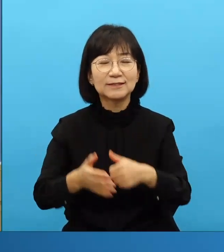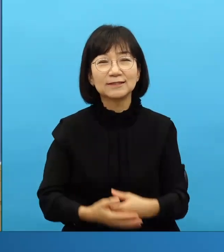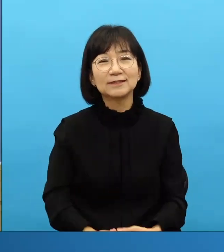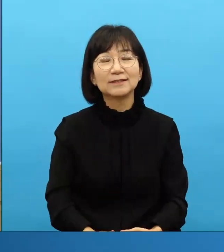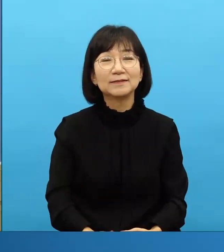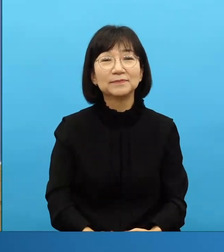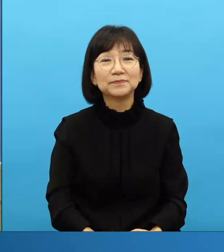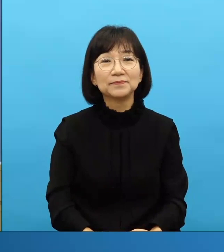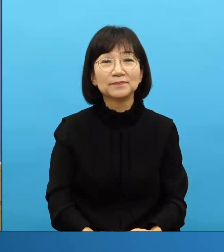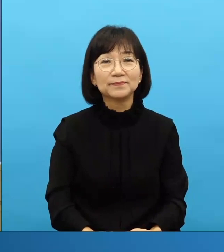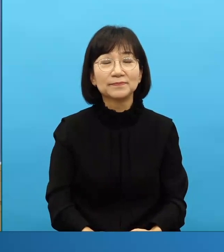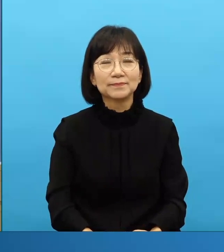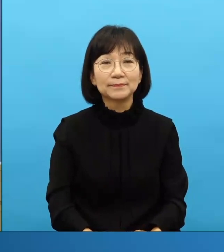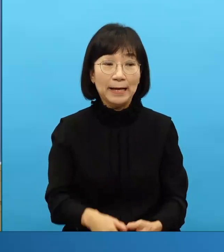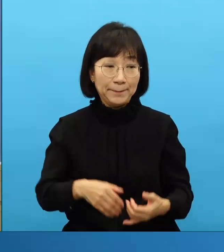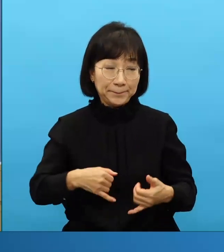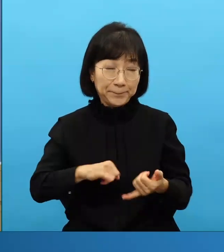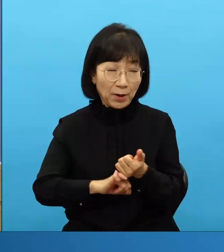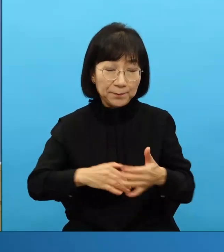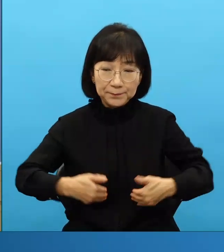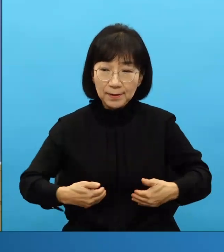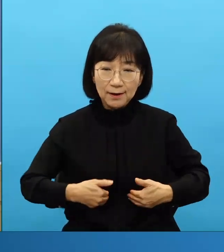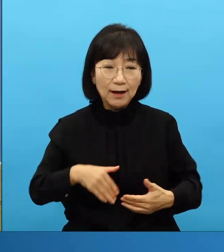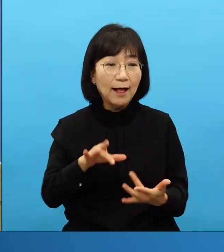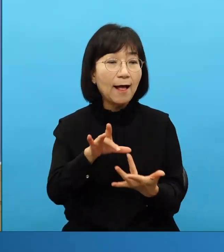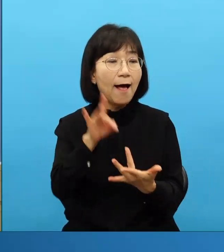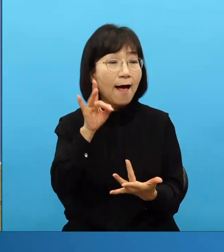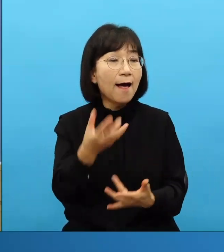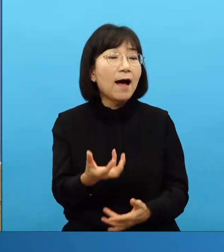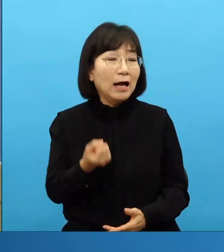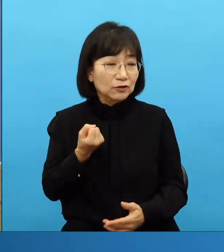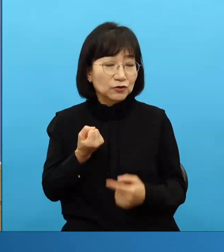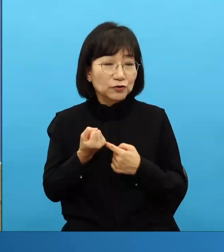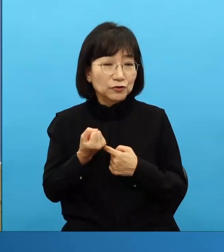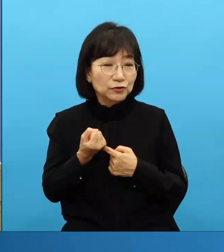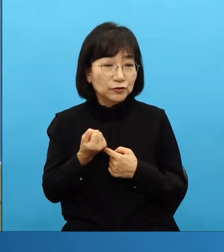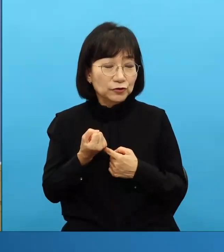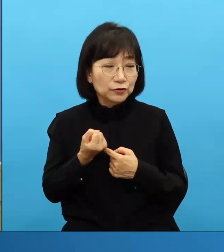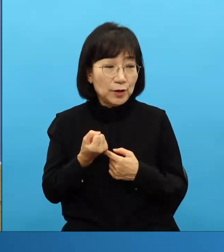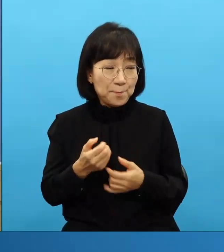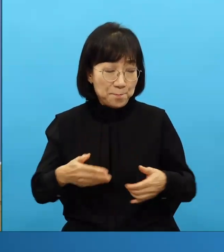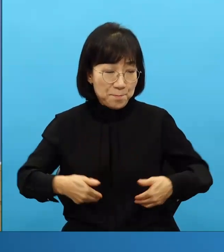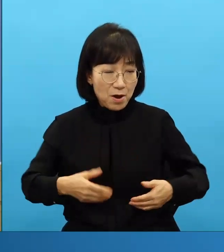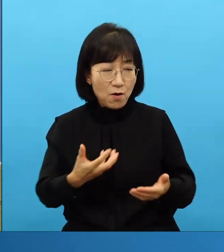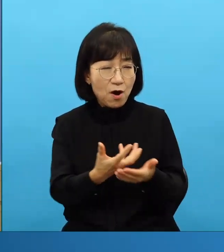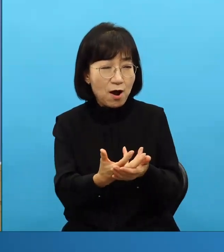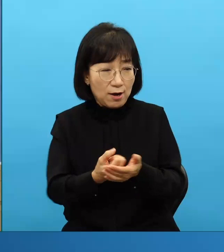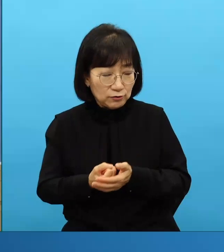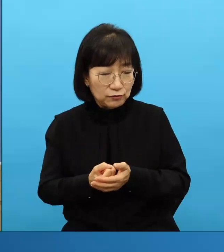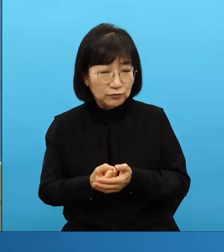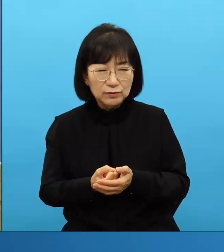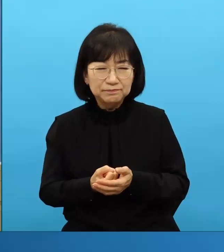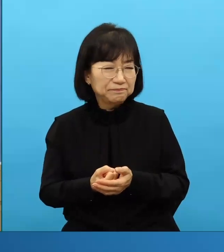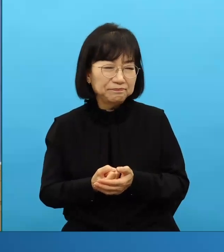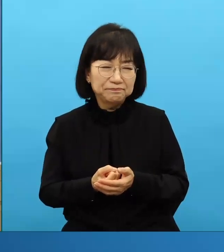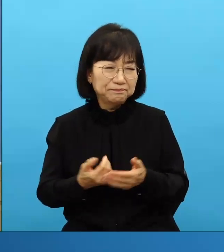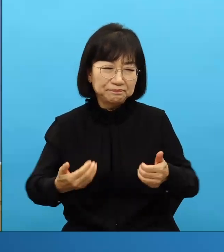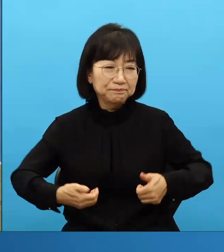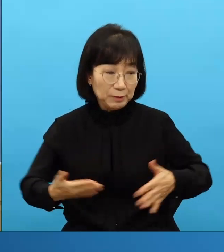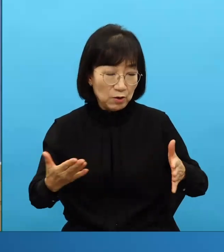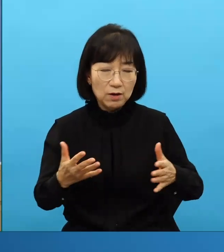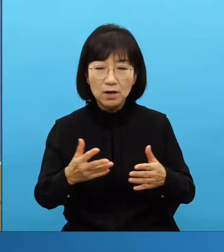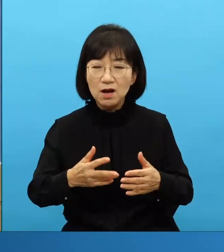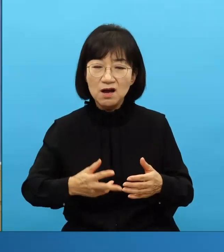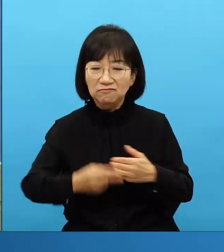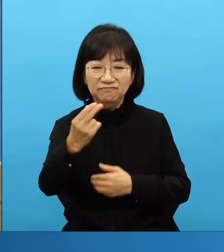그래서 취할 것은 취하고 버릴 것은 버릴 수 있는 지혜가 필요한 거예요. You need to have the wisdom to hold on to what is good and to be able to